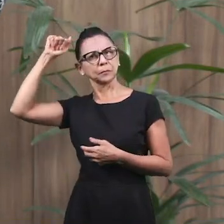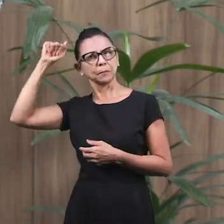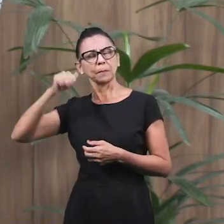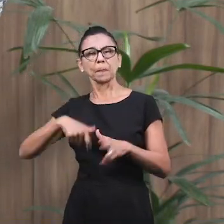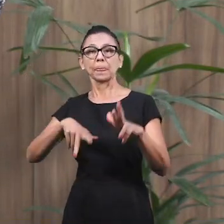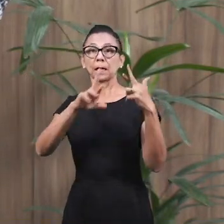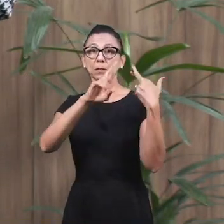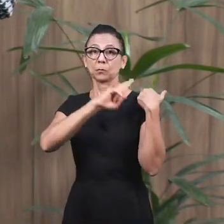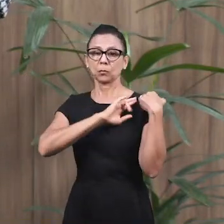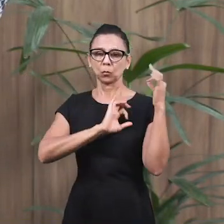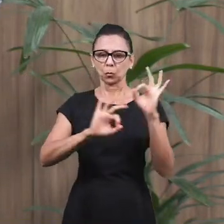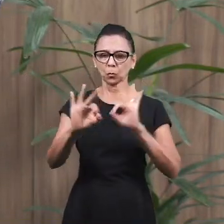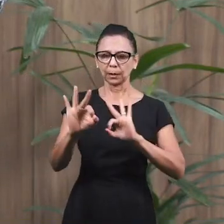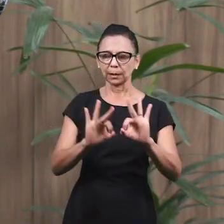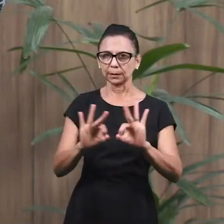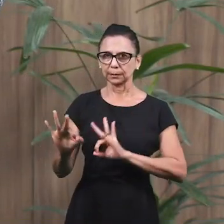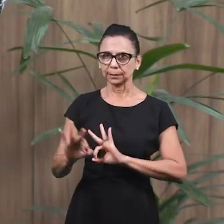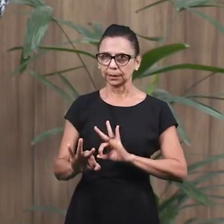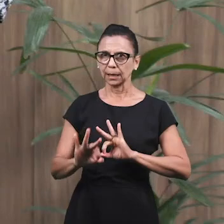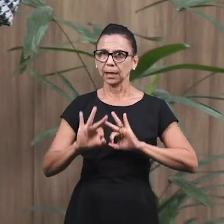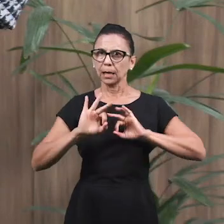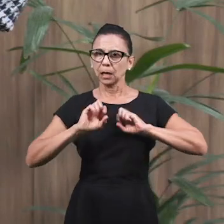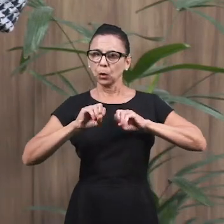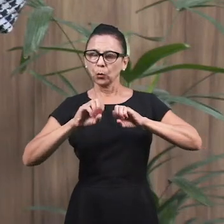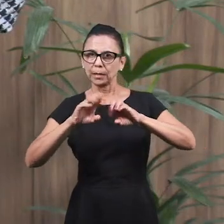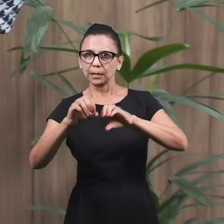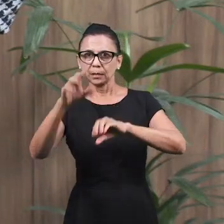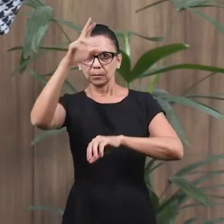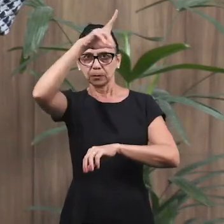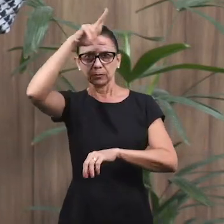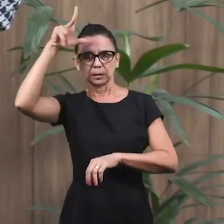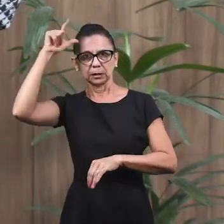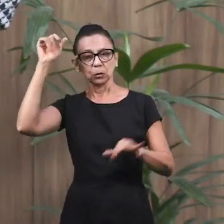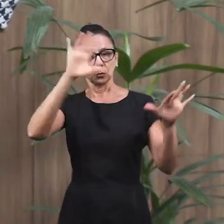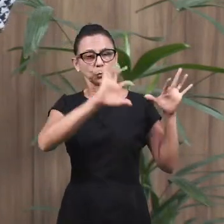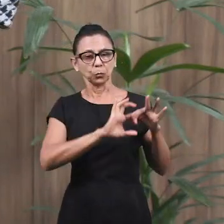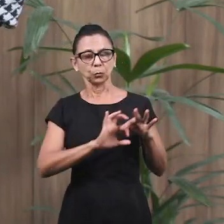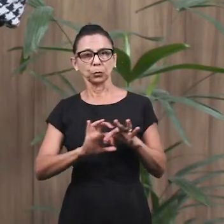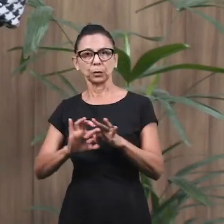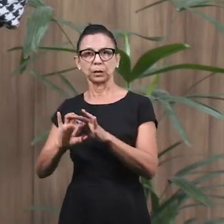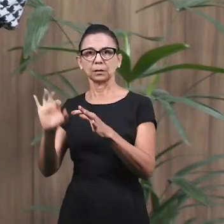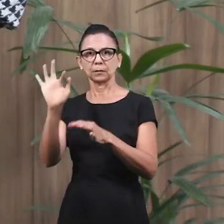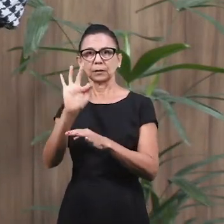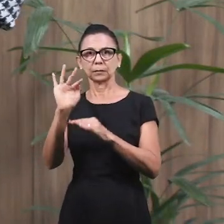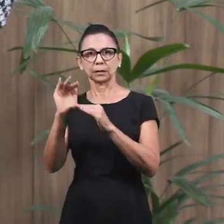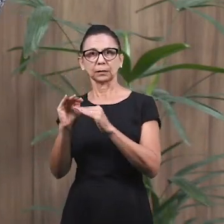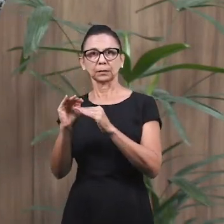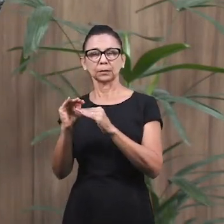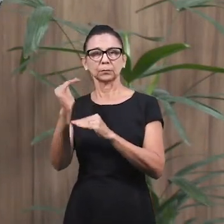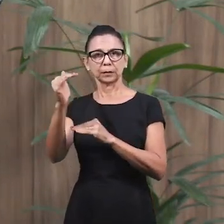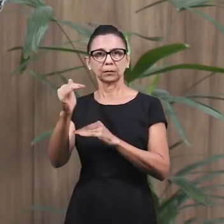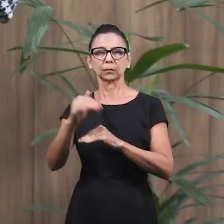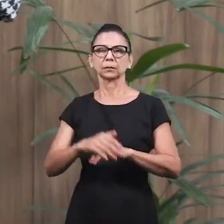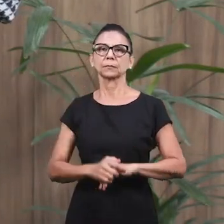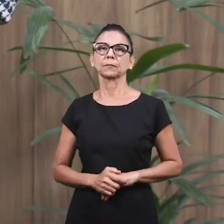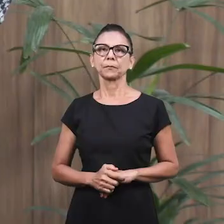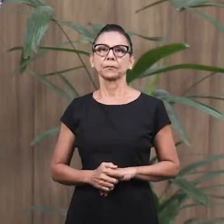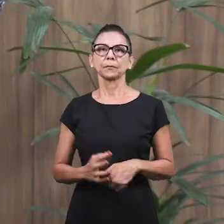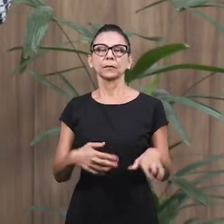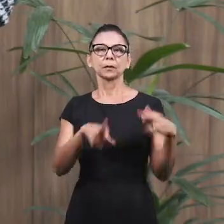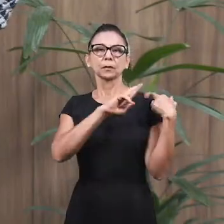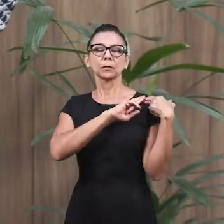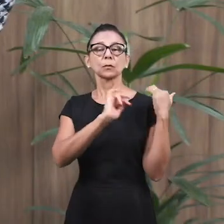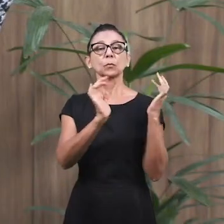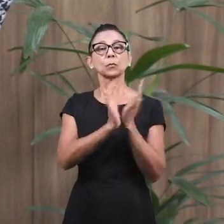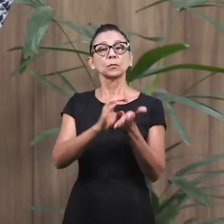муниципалитеты, они отвечают за организацию обучения в их муниципалитетах, учитывая